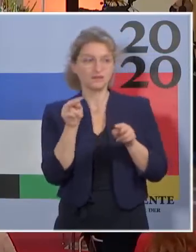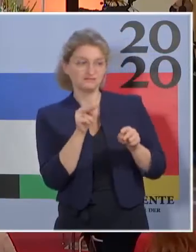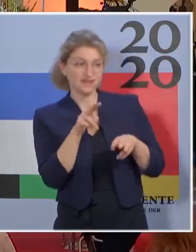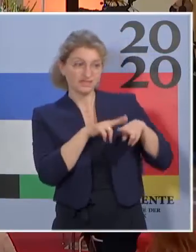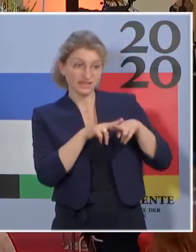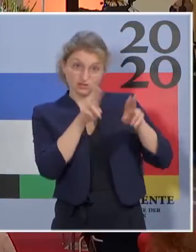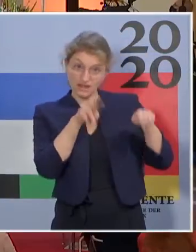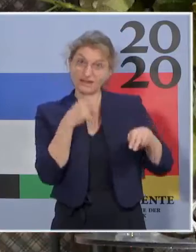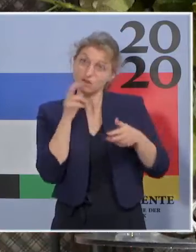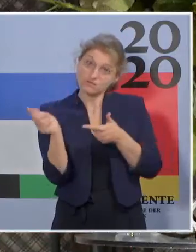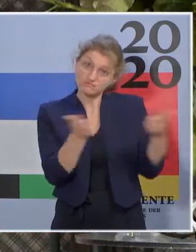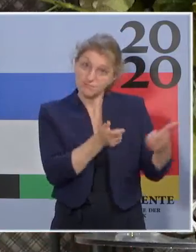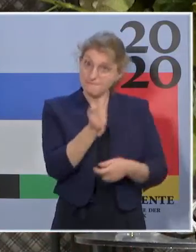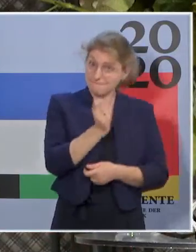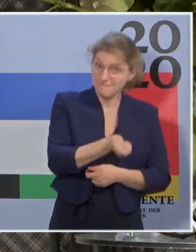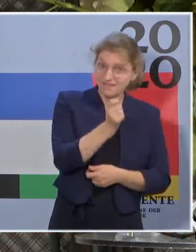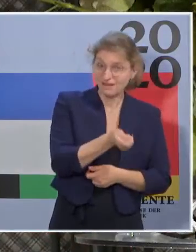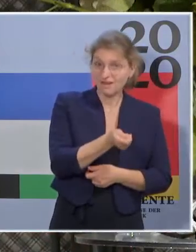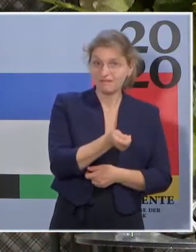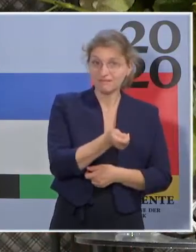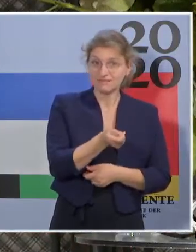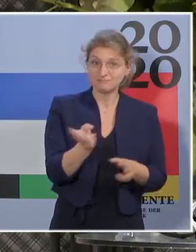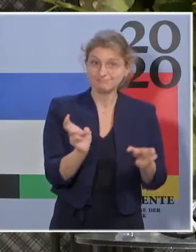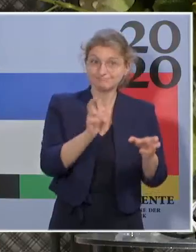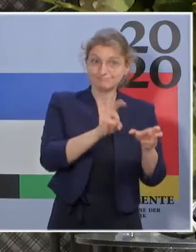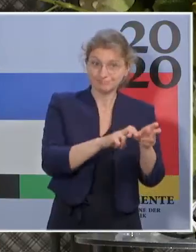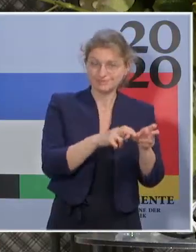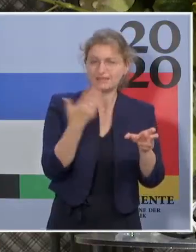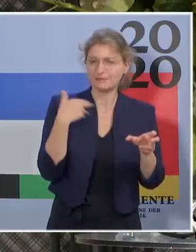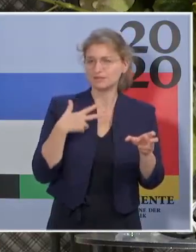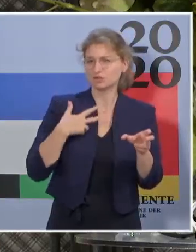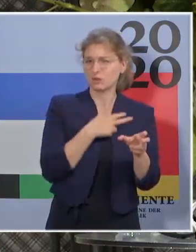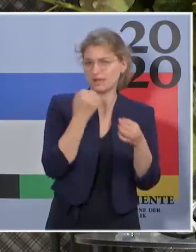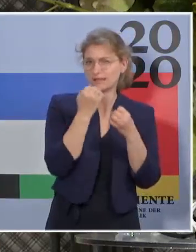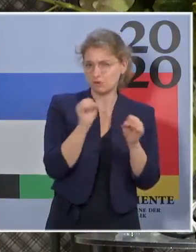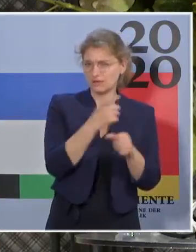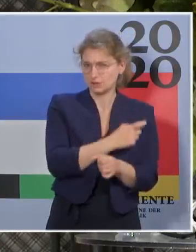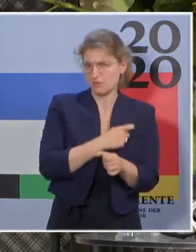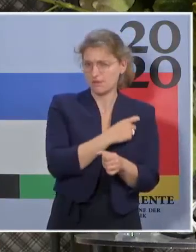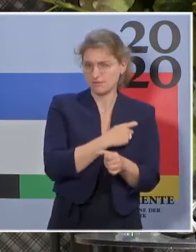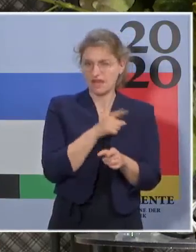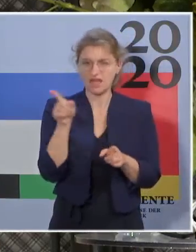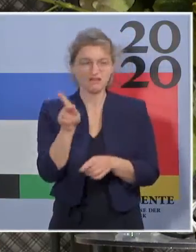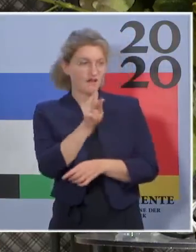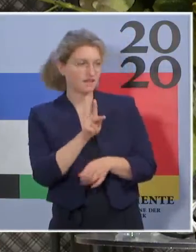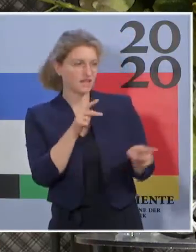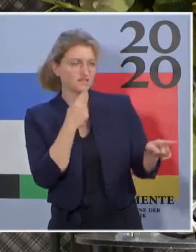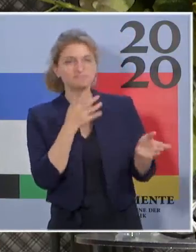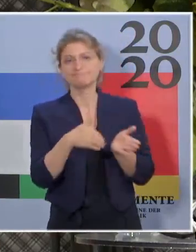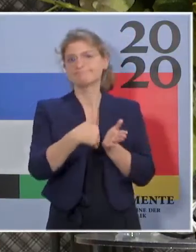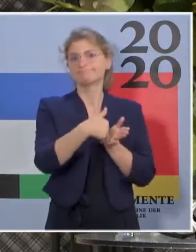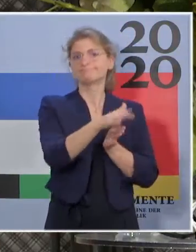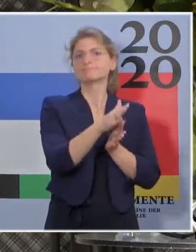in Aussicht gestellt hätte, seitens der damals sozialdemokratischen Partei, wollte nicht von Gnaden einer Partei